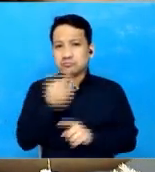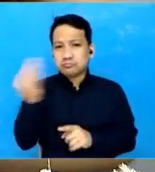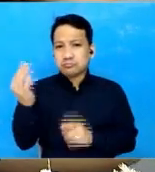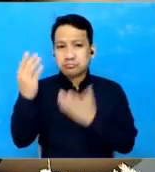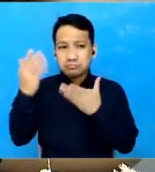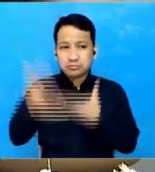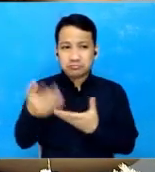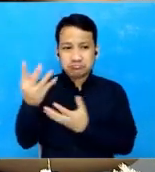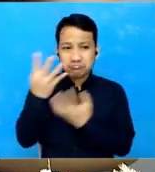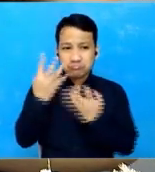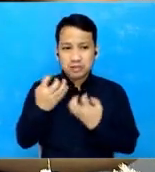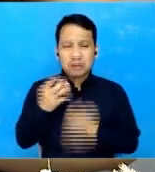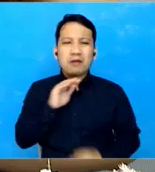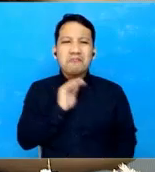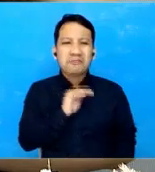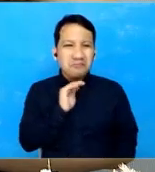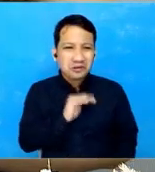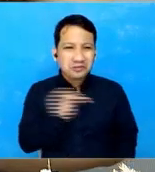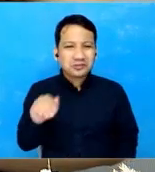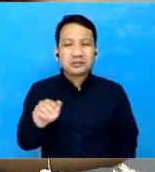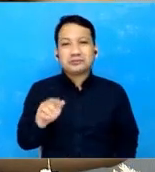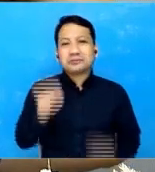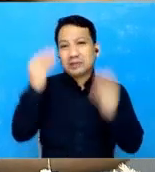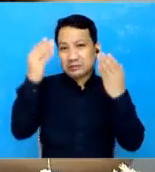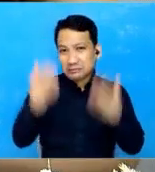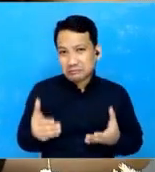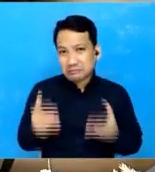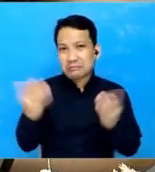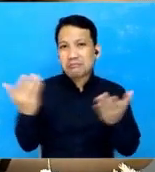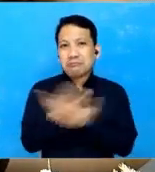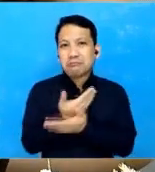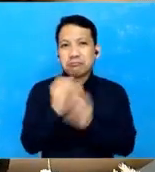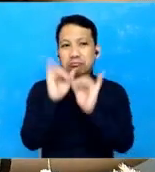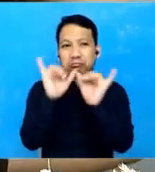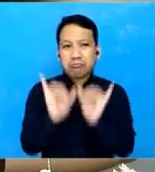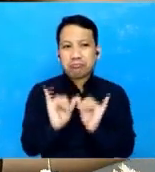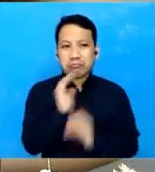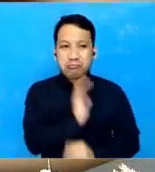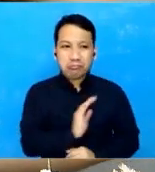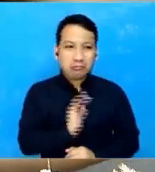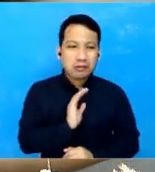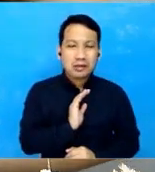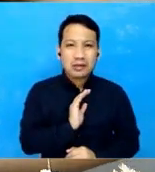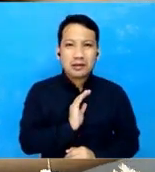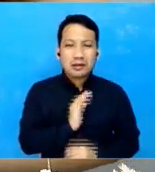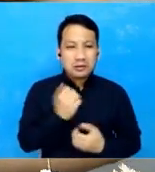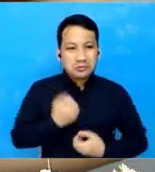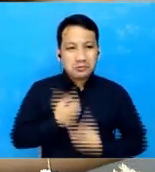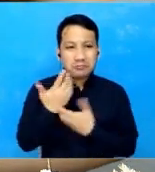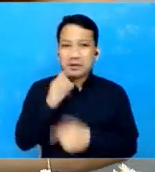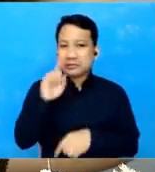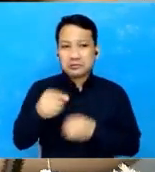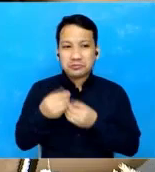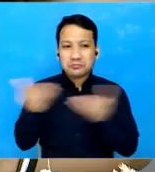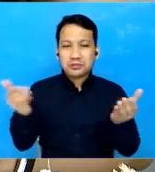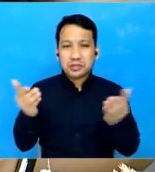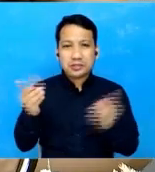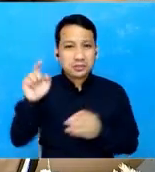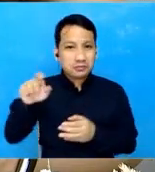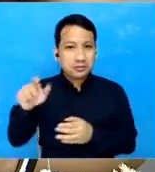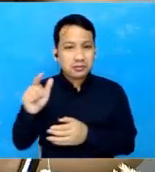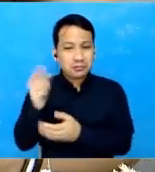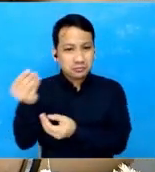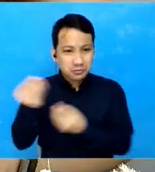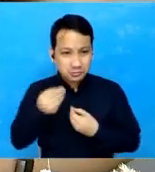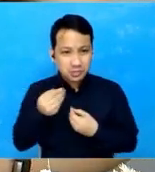tatanungin, pagod na raw si namamatser sa sistema. Hinaing pa nila hindi naman daw natutugunan ng gobyerno ang pangangailangan ng mga guro